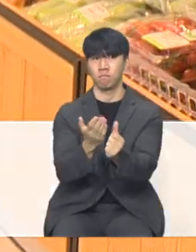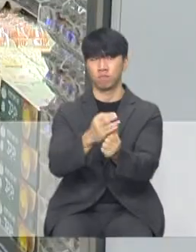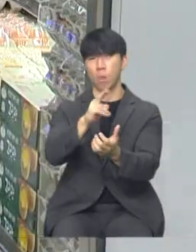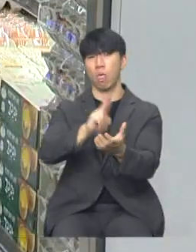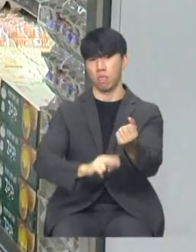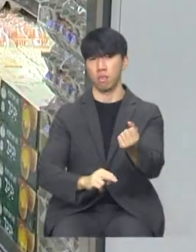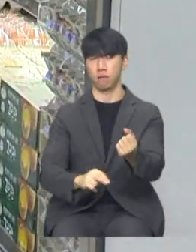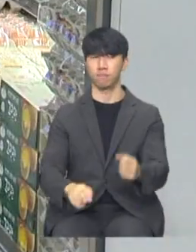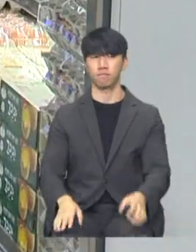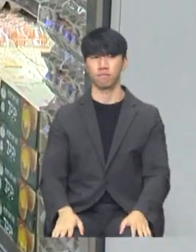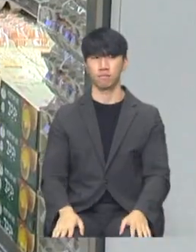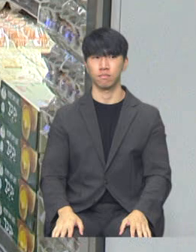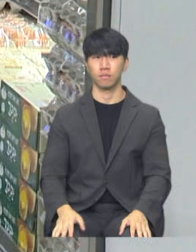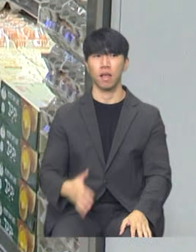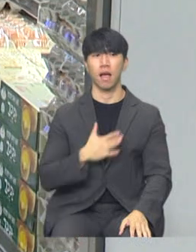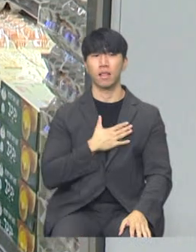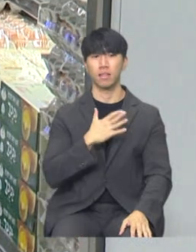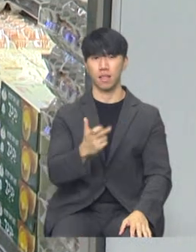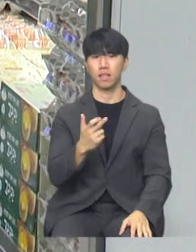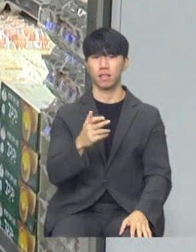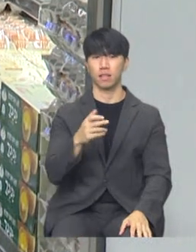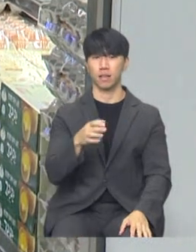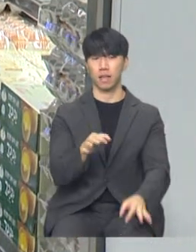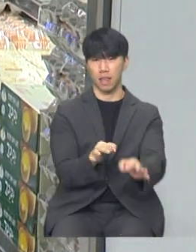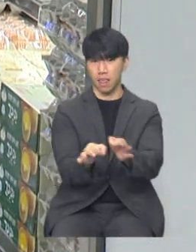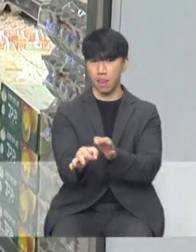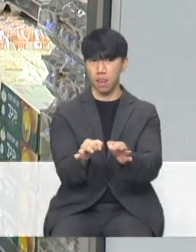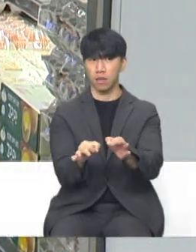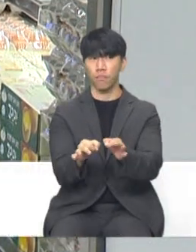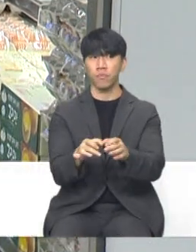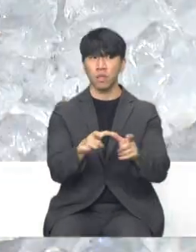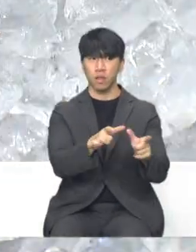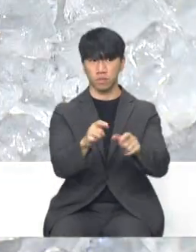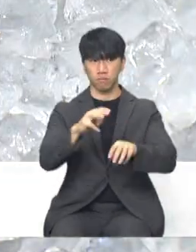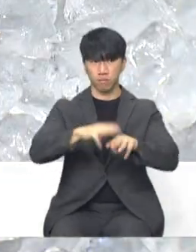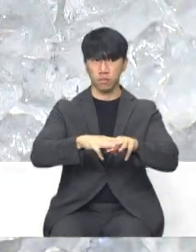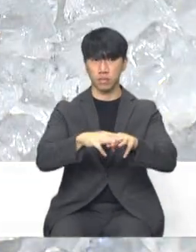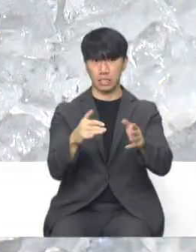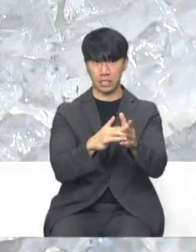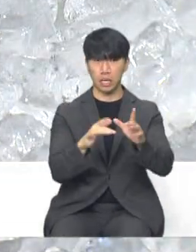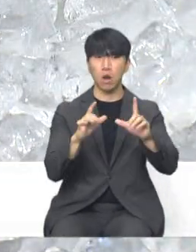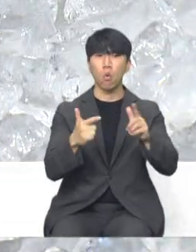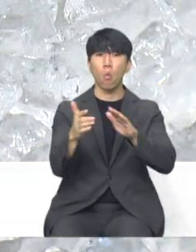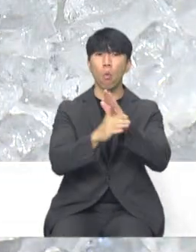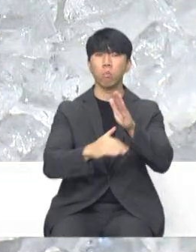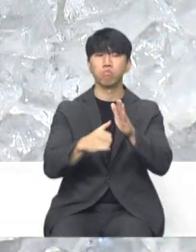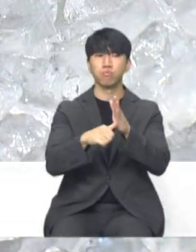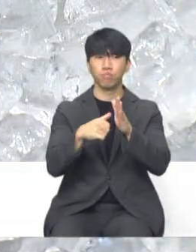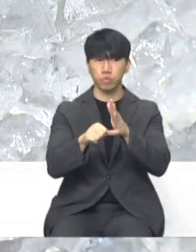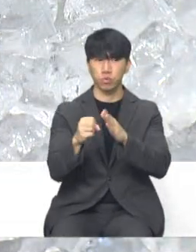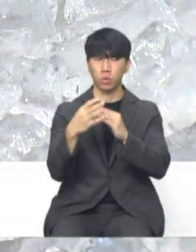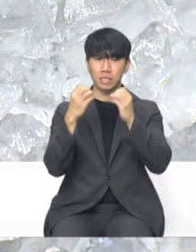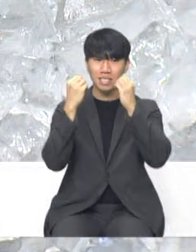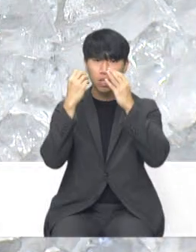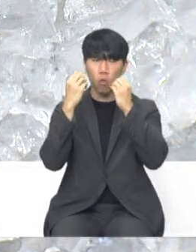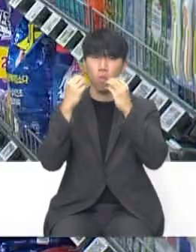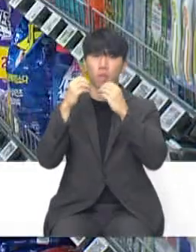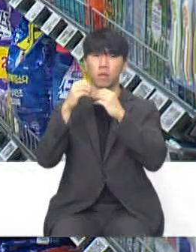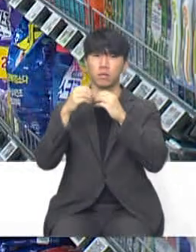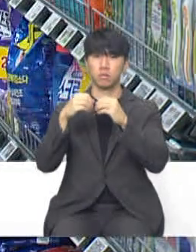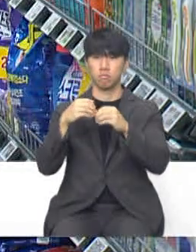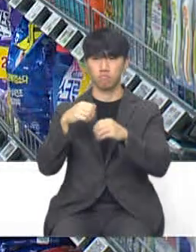생산해서. 안산 로컬푸드 직매장은 지역의 농산물뿐만 아니라 공산품과 신선식품까지 판매하게